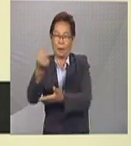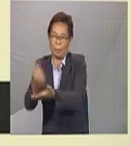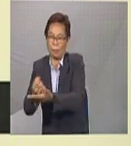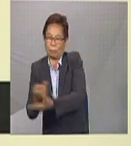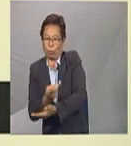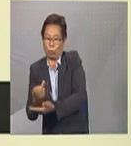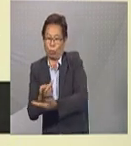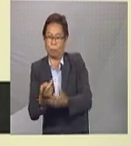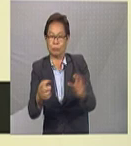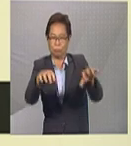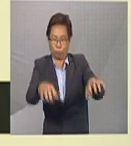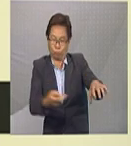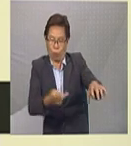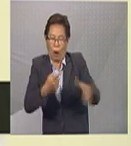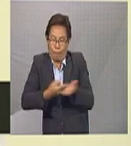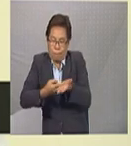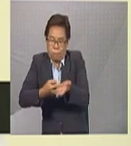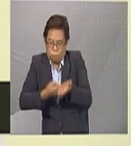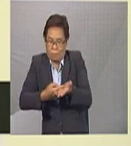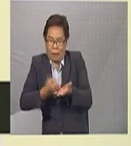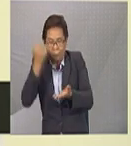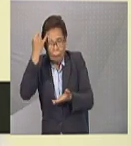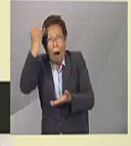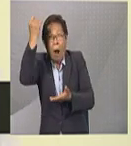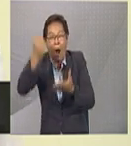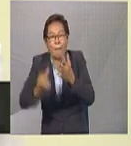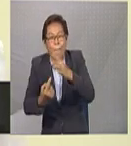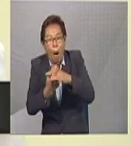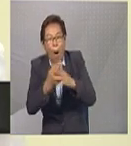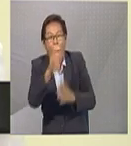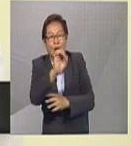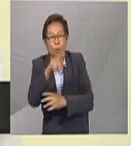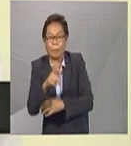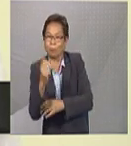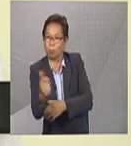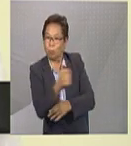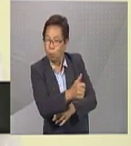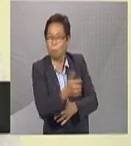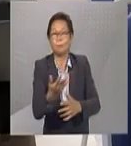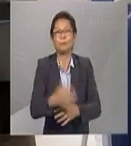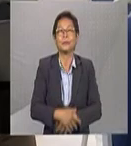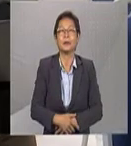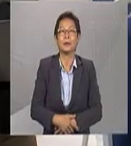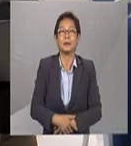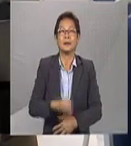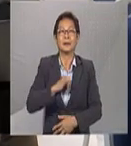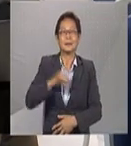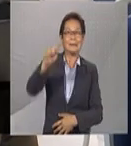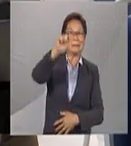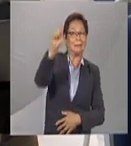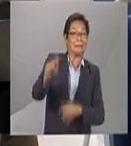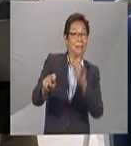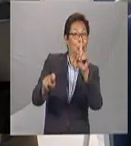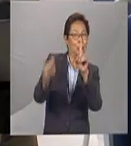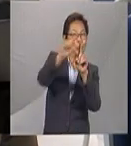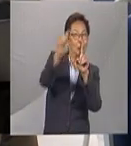sebagainya akan berbincang dan come out dengan dia orang punya SOP. Datuk Seri, saya nak tanya satu soalan